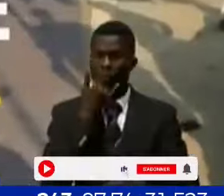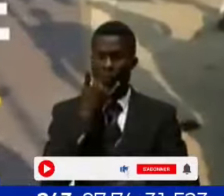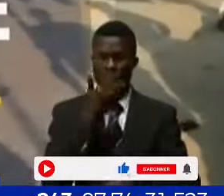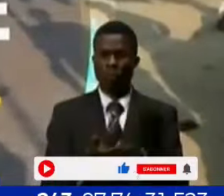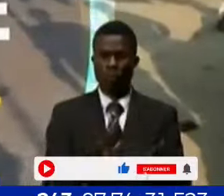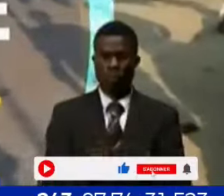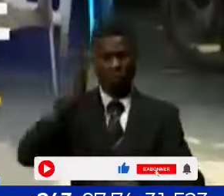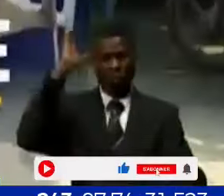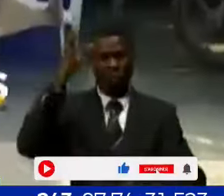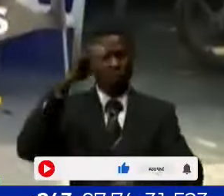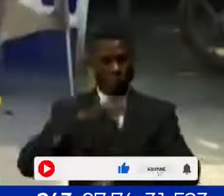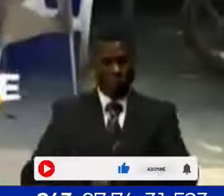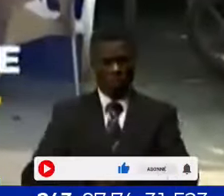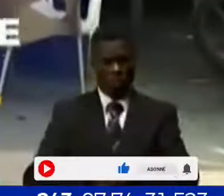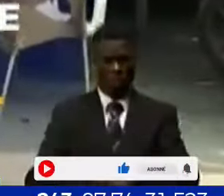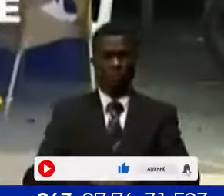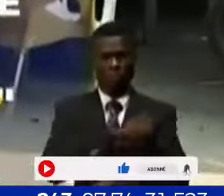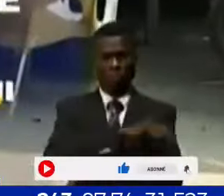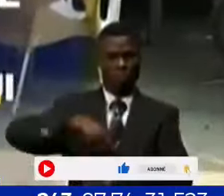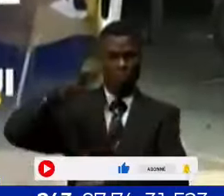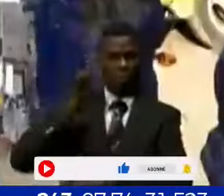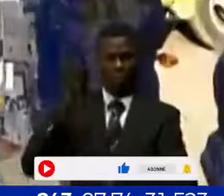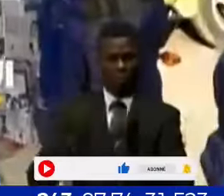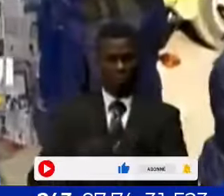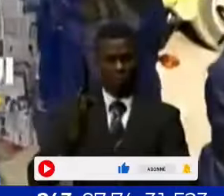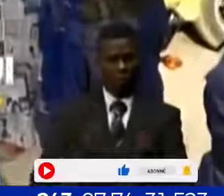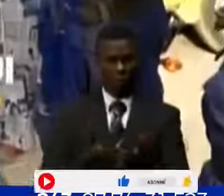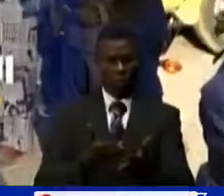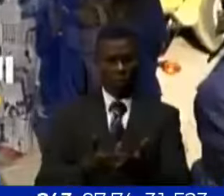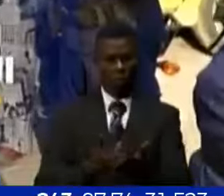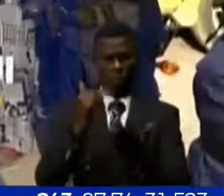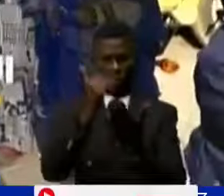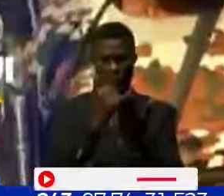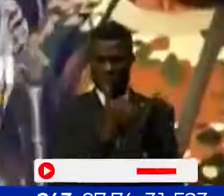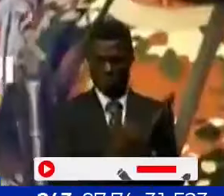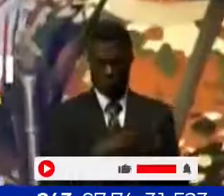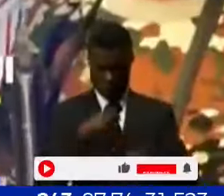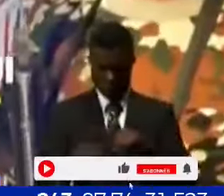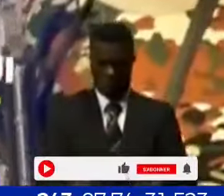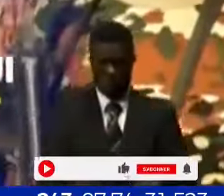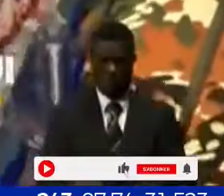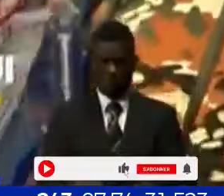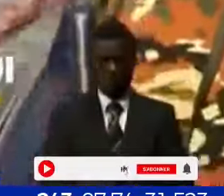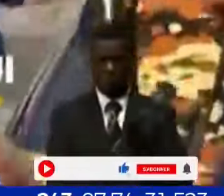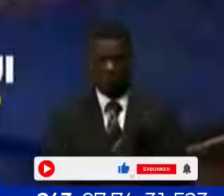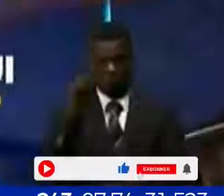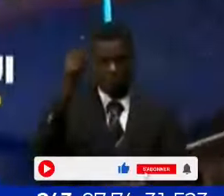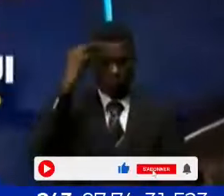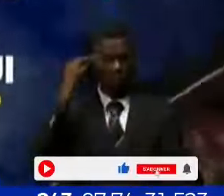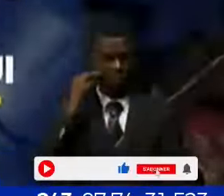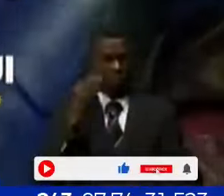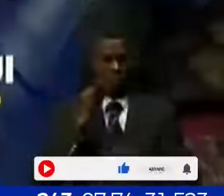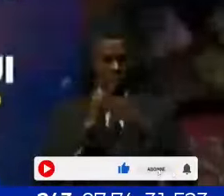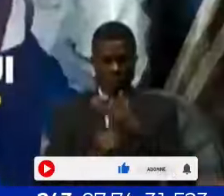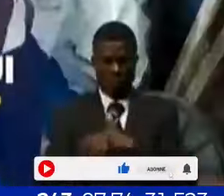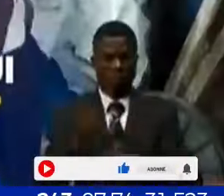eux. Les Koulouna arrêtés sont derrière les barreaux. L'audience foraine d'identification s'est ouverte en présence du vice-premier ministre, ministre de